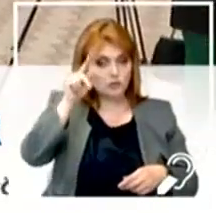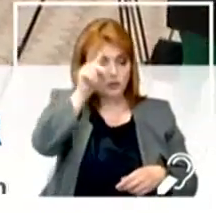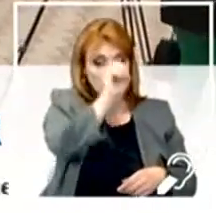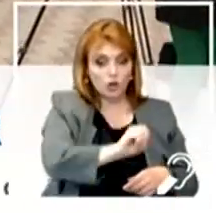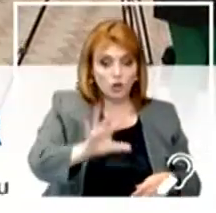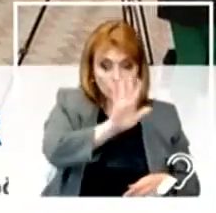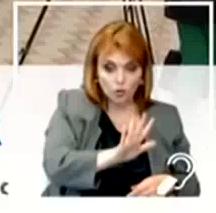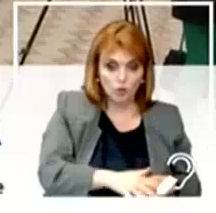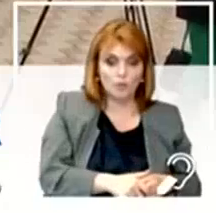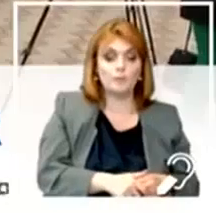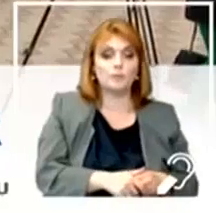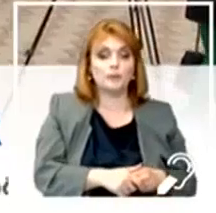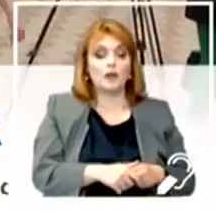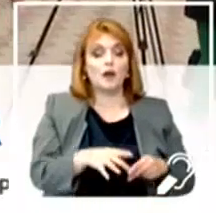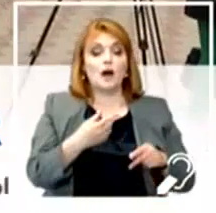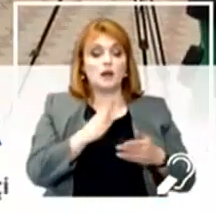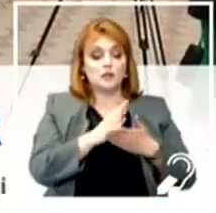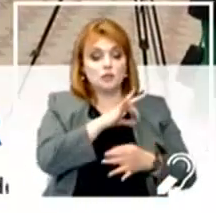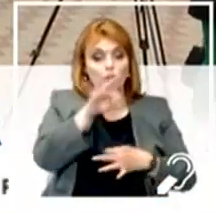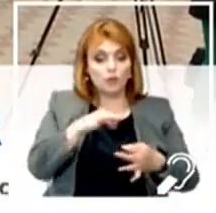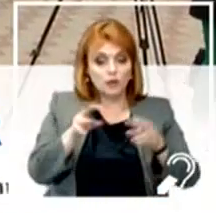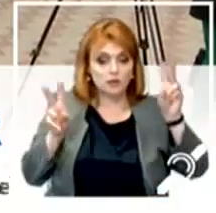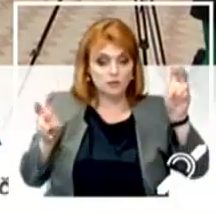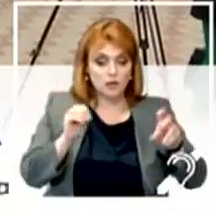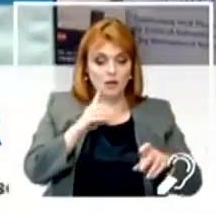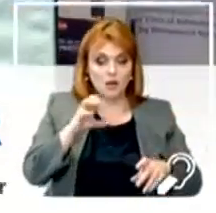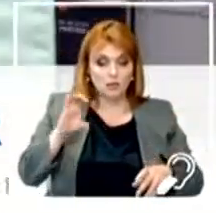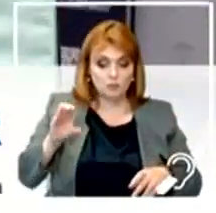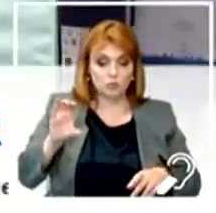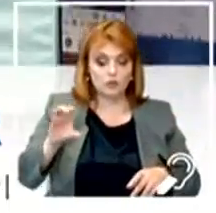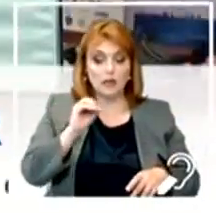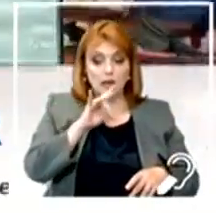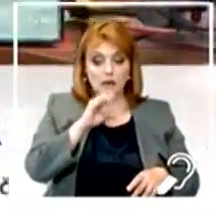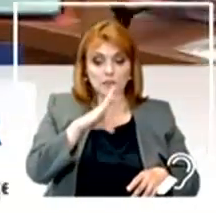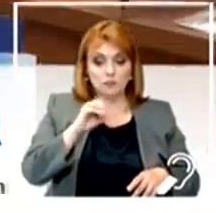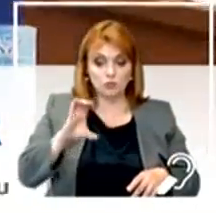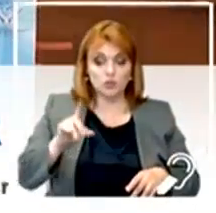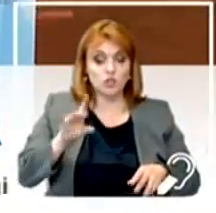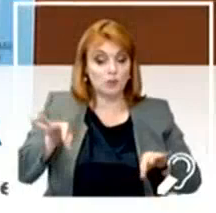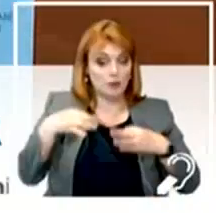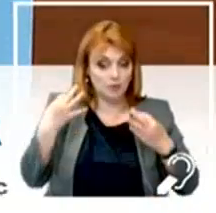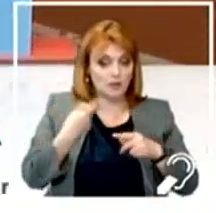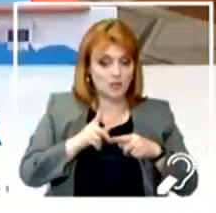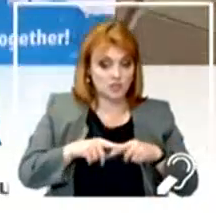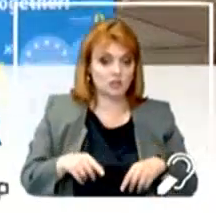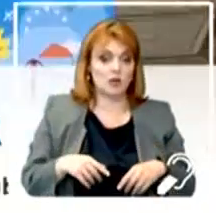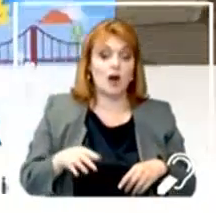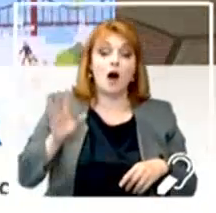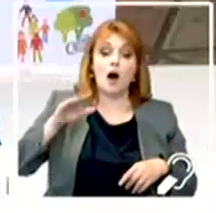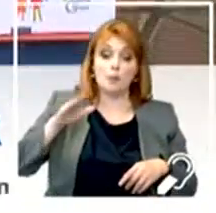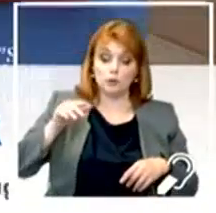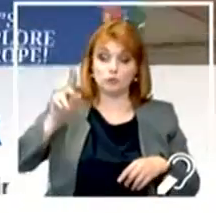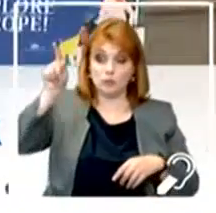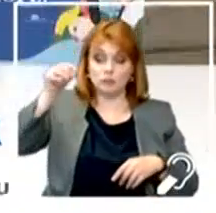mă refer la proiectul Erasmus, care ne permite acest lucru, însă să revin în țară și să-mi creez aici, să arăt